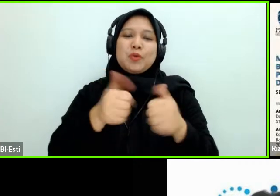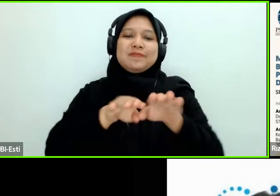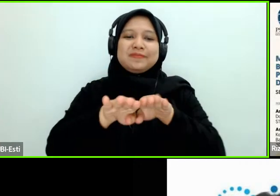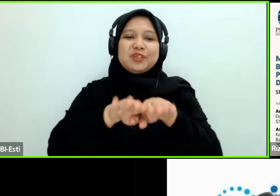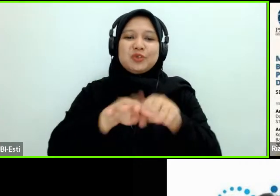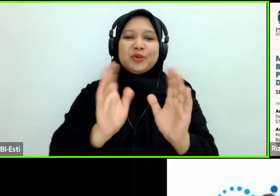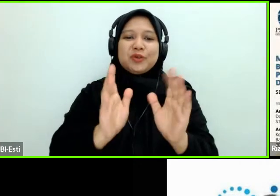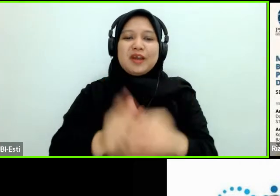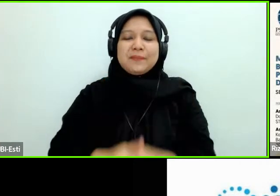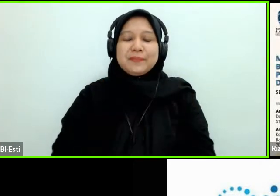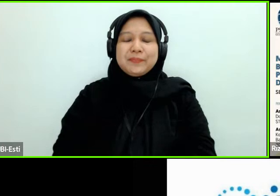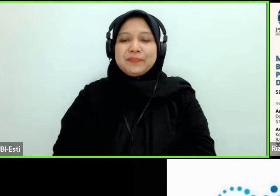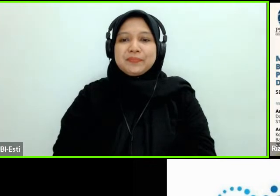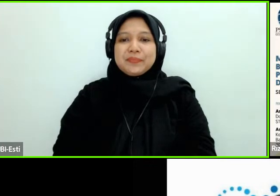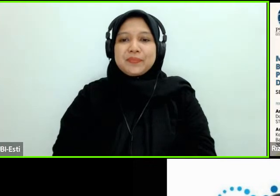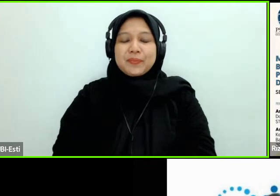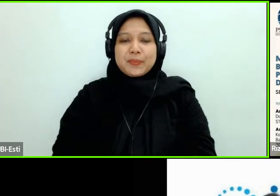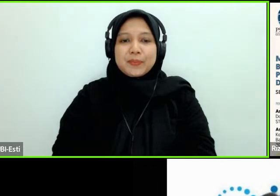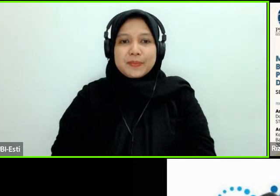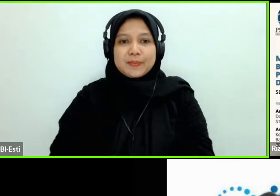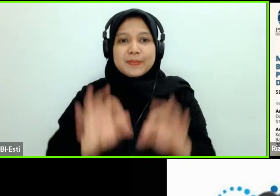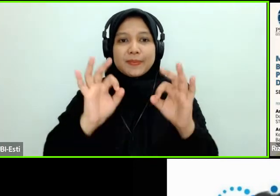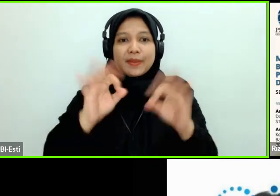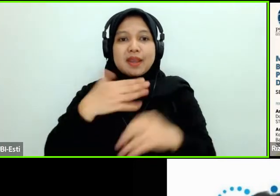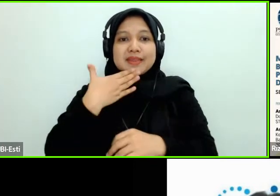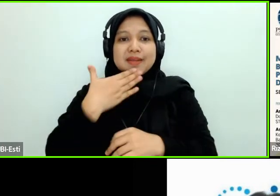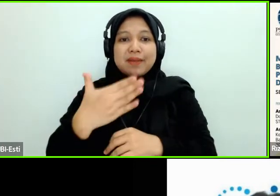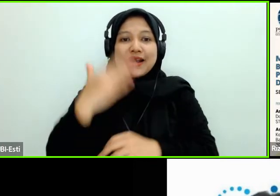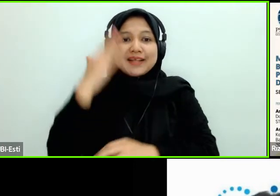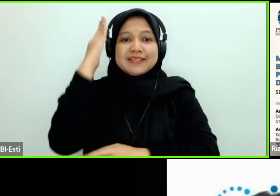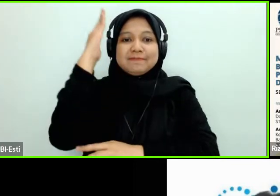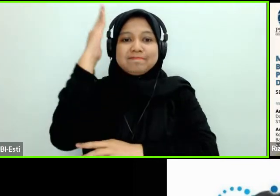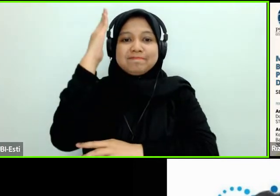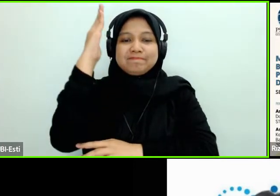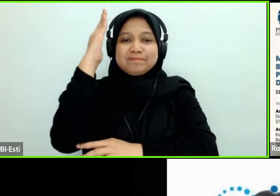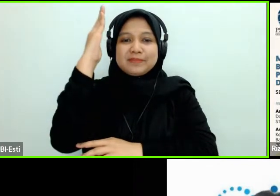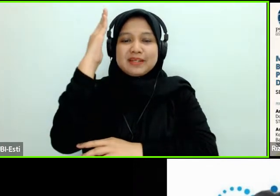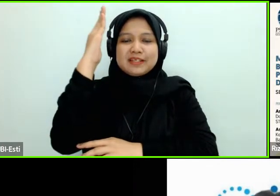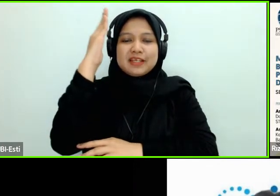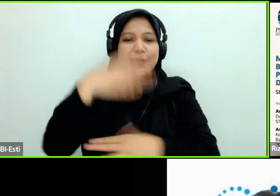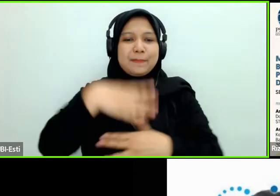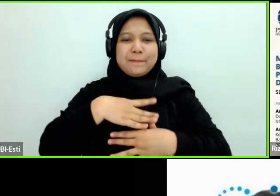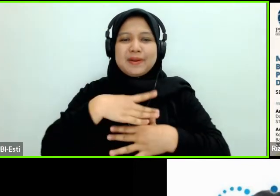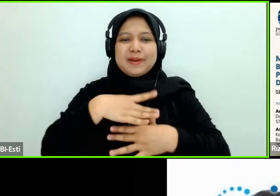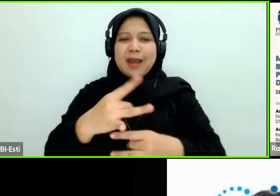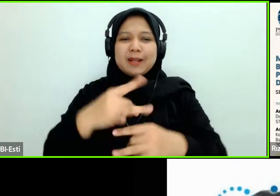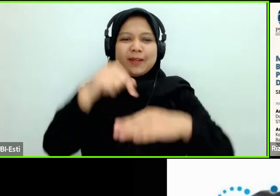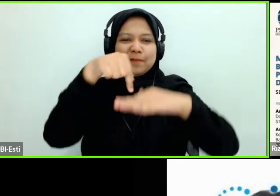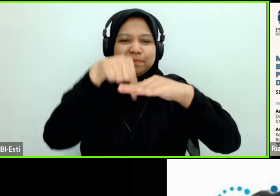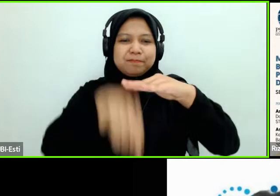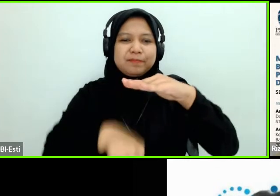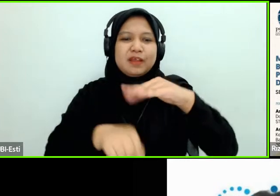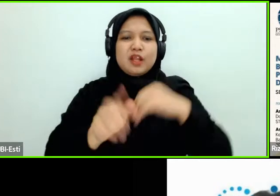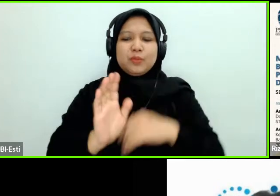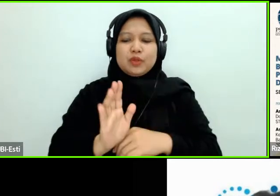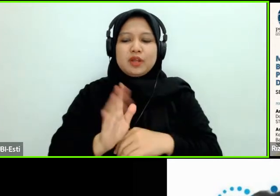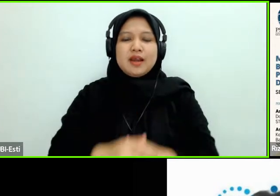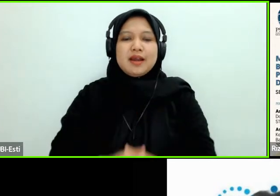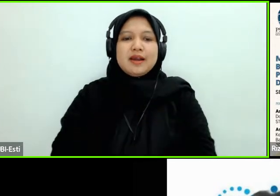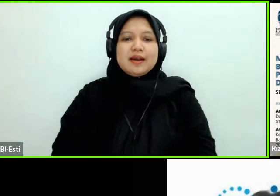eh iya Sekali lagi terima kasih atas presentasi yang sangat menarik dan mendalam tadi ya